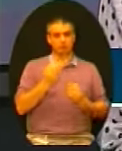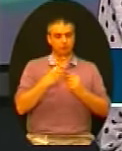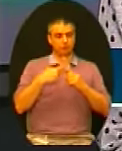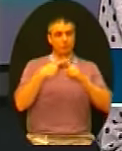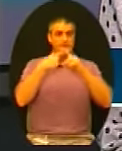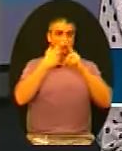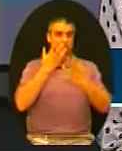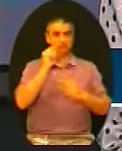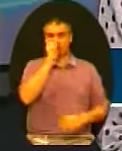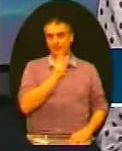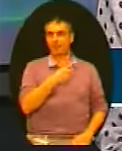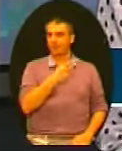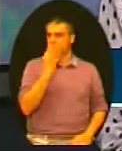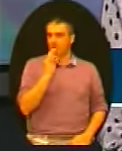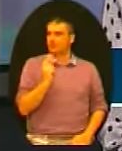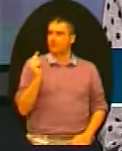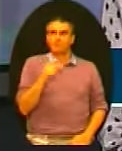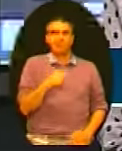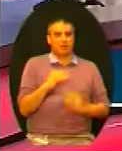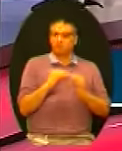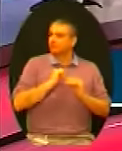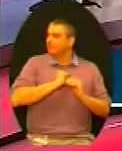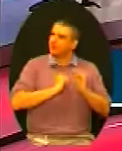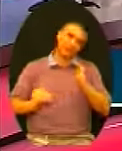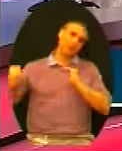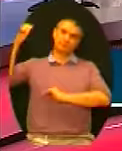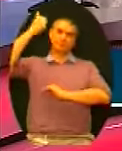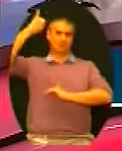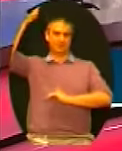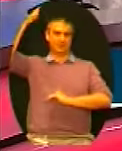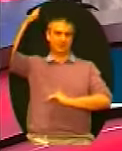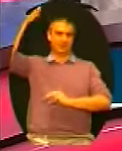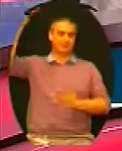מכפלות של בן אדם שבאמת מגיע מהעמדה הרמה ביותר,